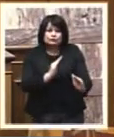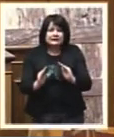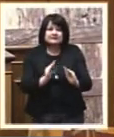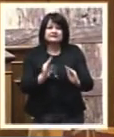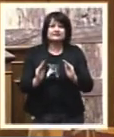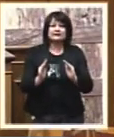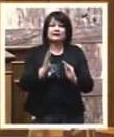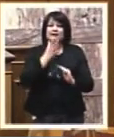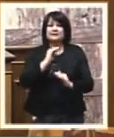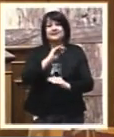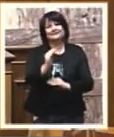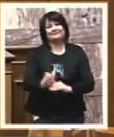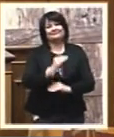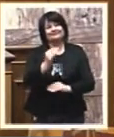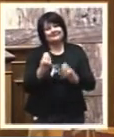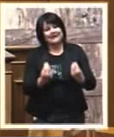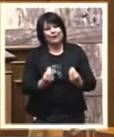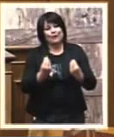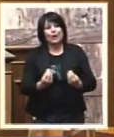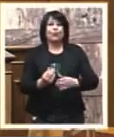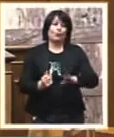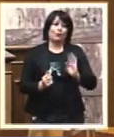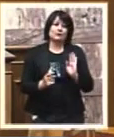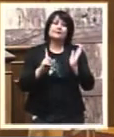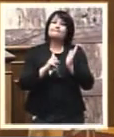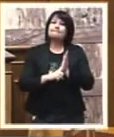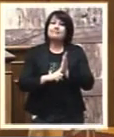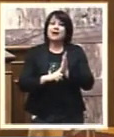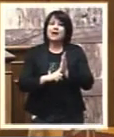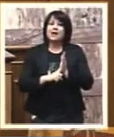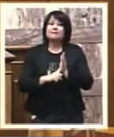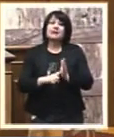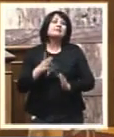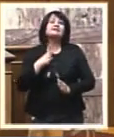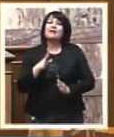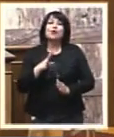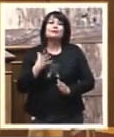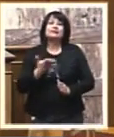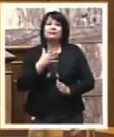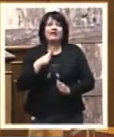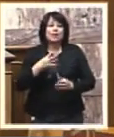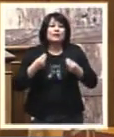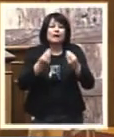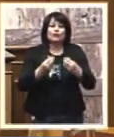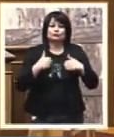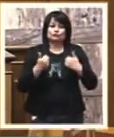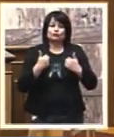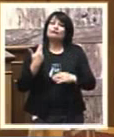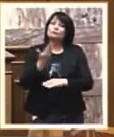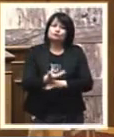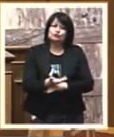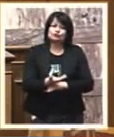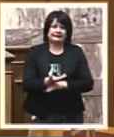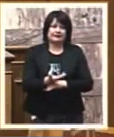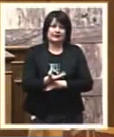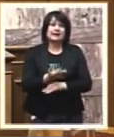το χάιδαμα των αυτιών, είναι το αντίθετο το οποίο εμείς πρεσβεύουμε. Αυτό που απαιτούν και αυτό